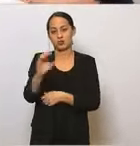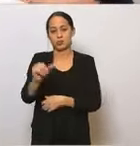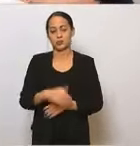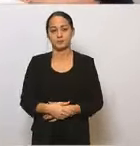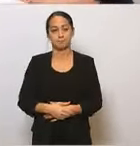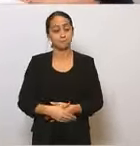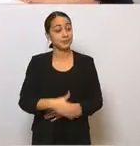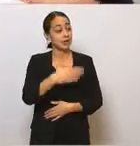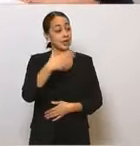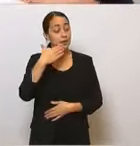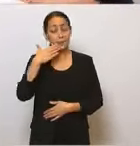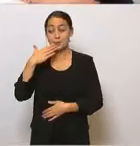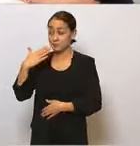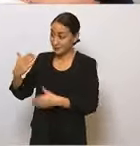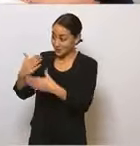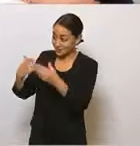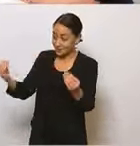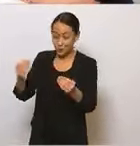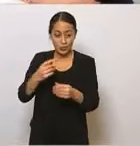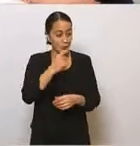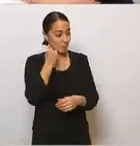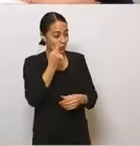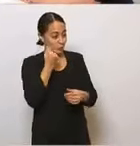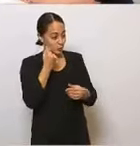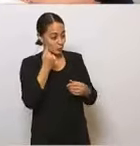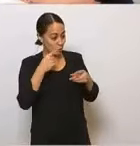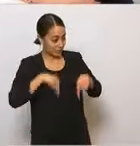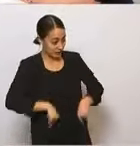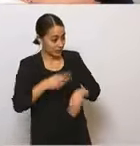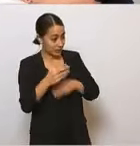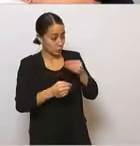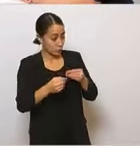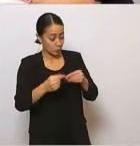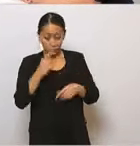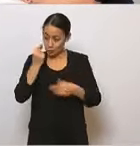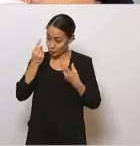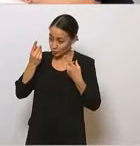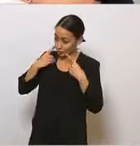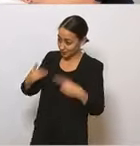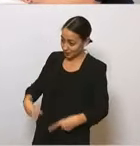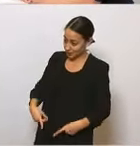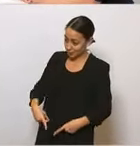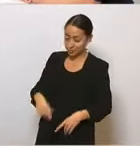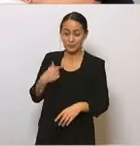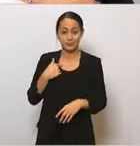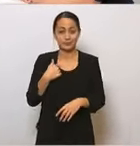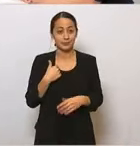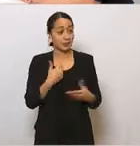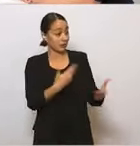Monsieur le ministre ou monsieur le député, je ne sais pas, l'un ou l'autre. Andreas, je te propose de...